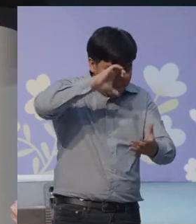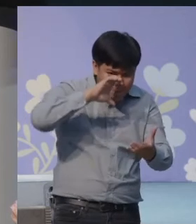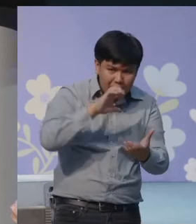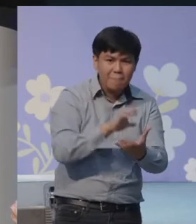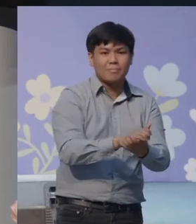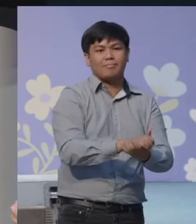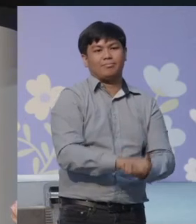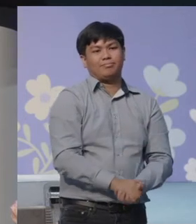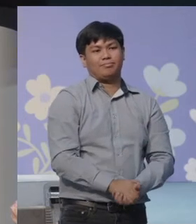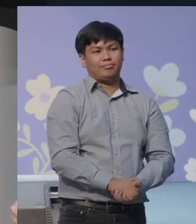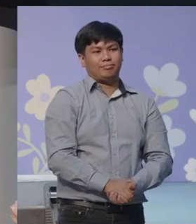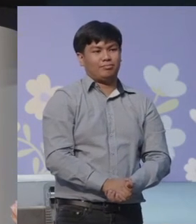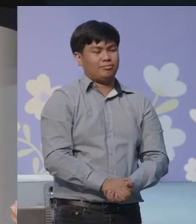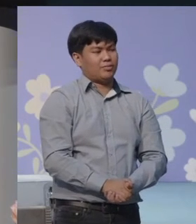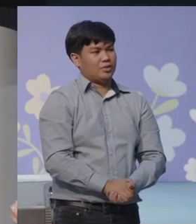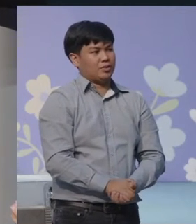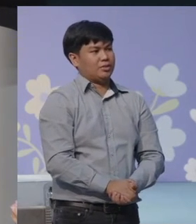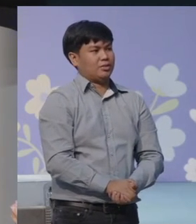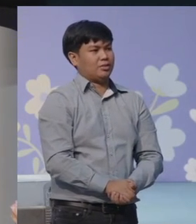At pag